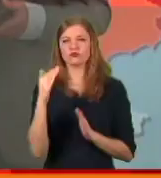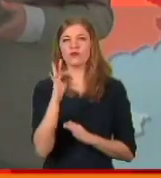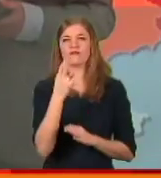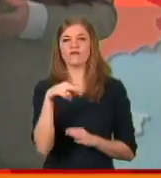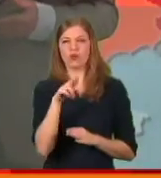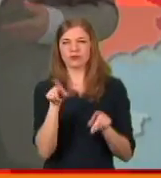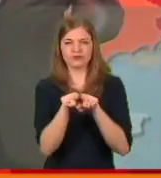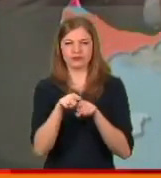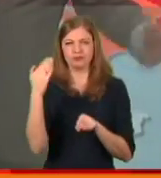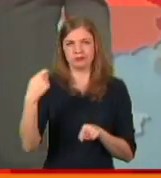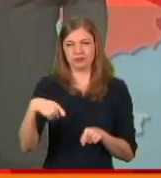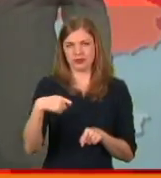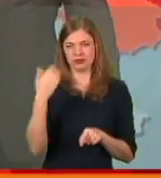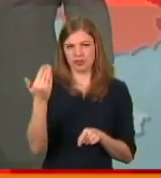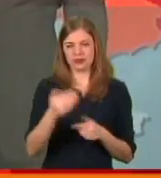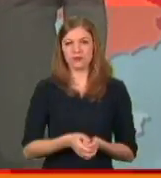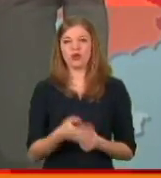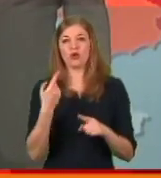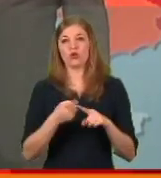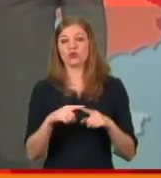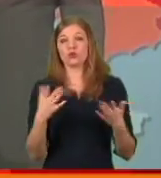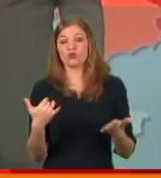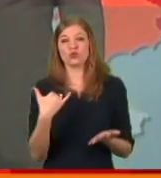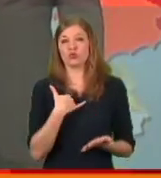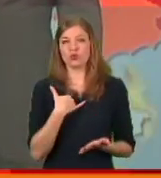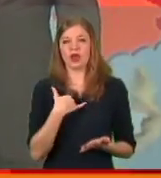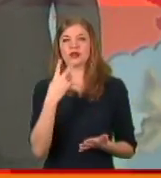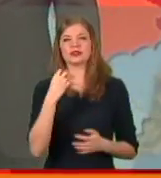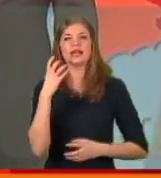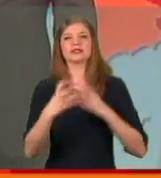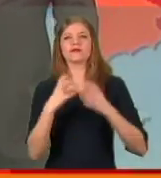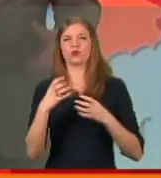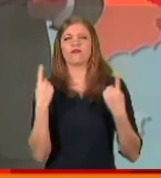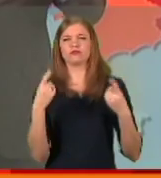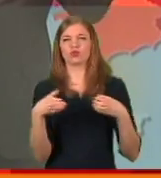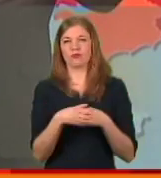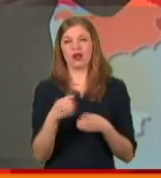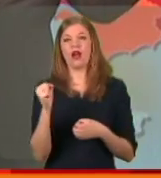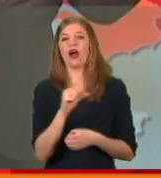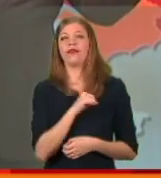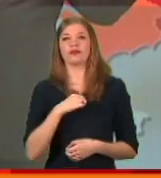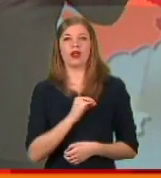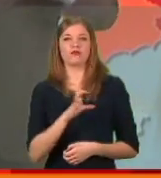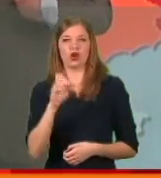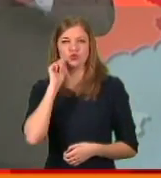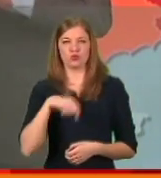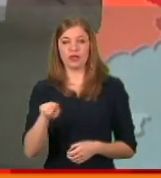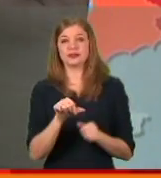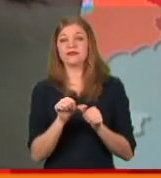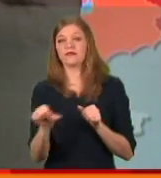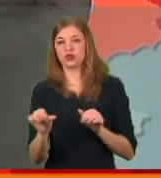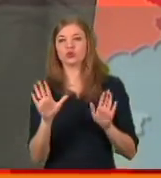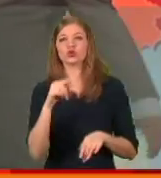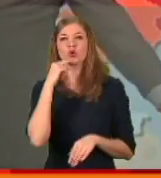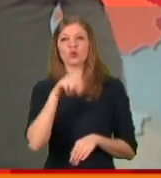фондові, дотичному до президента Петра Порошенка. Тож у нас це не світові корпорації, а найбагатші українці. Виняток –